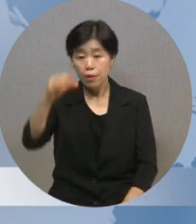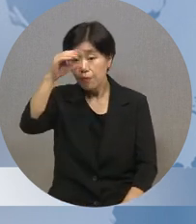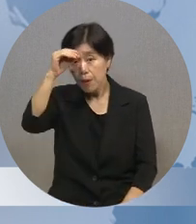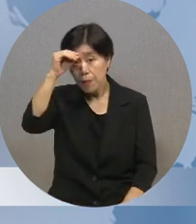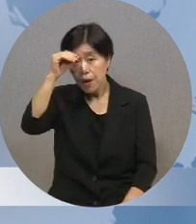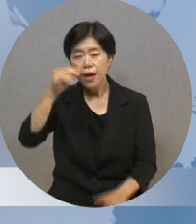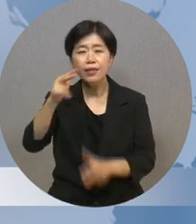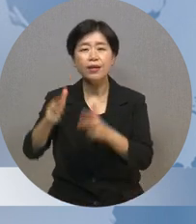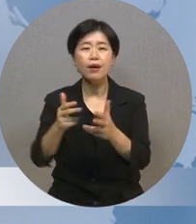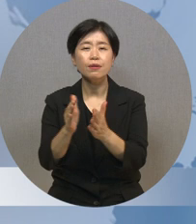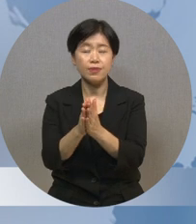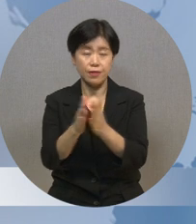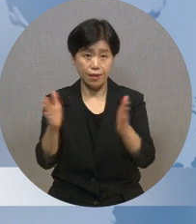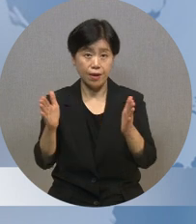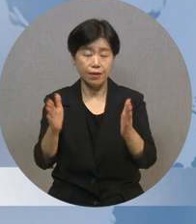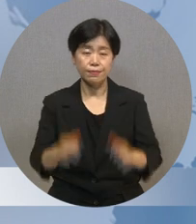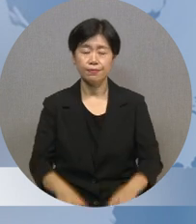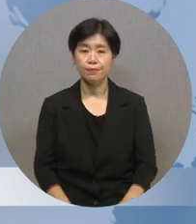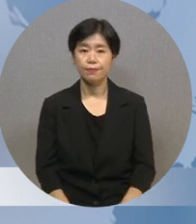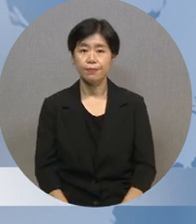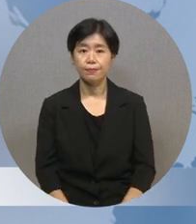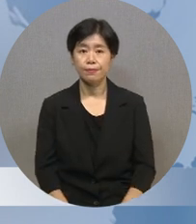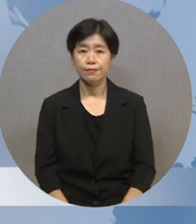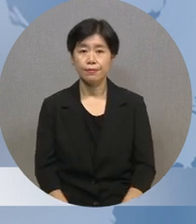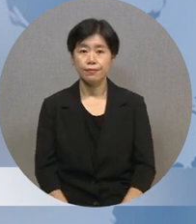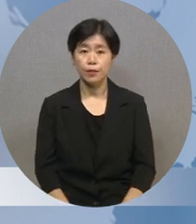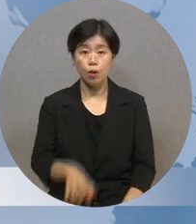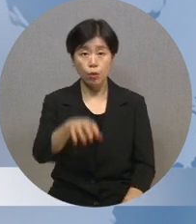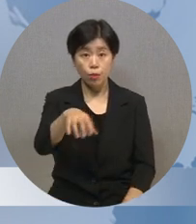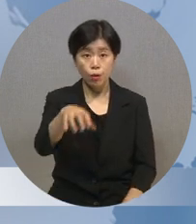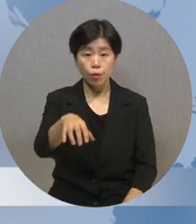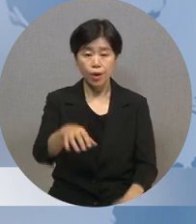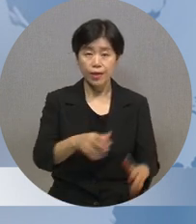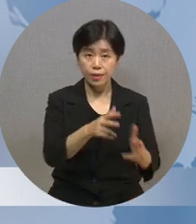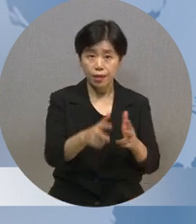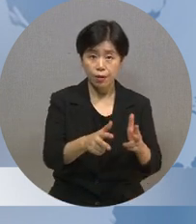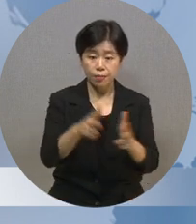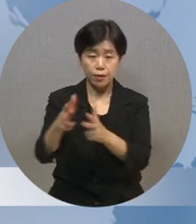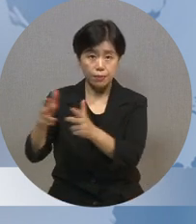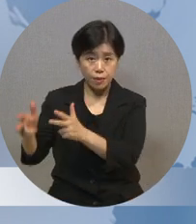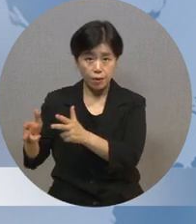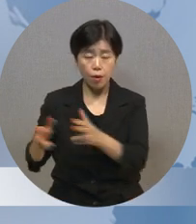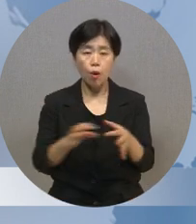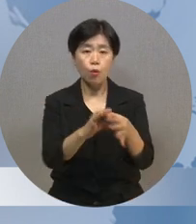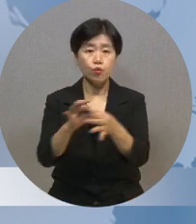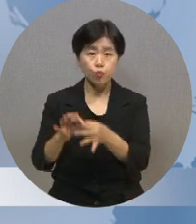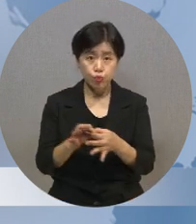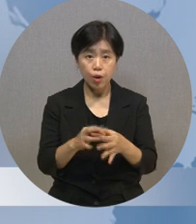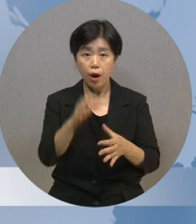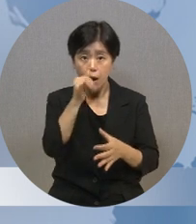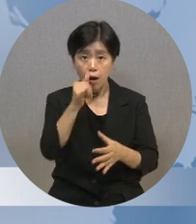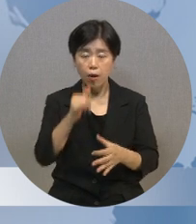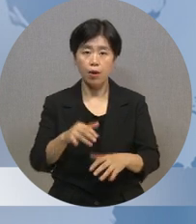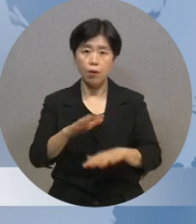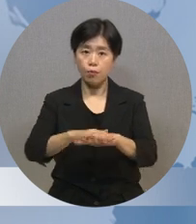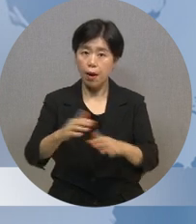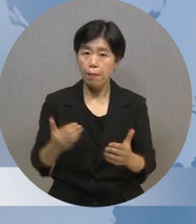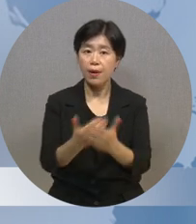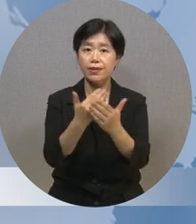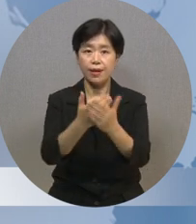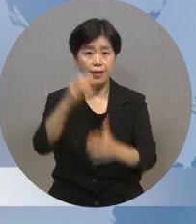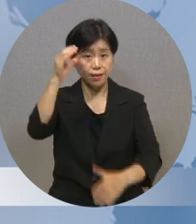맞춤형 인력 양성에 나선다는 계획입니다. 지역 내 산업 간 교류가 늘어나며 지방 소멸을 막는 중요한 역할을 할